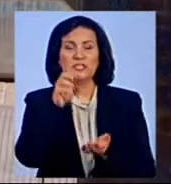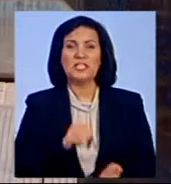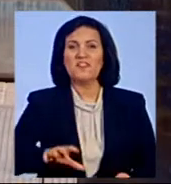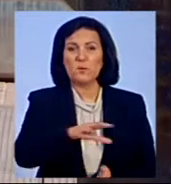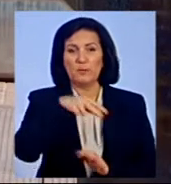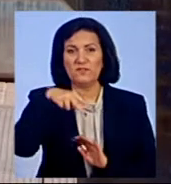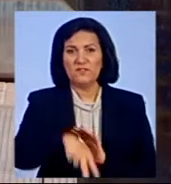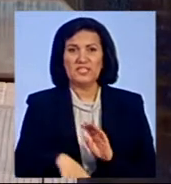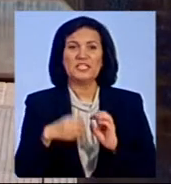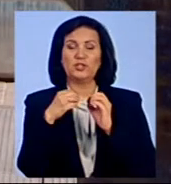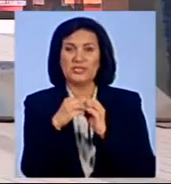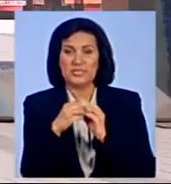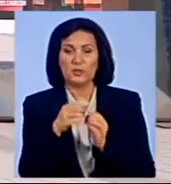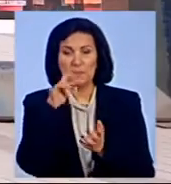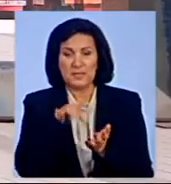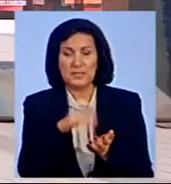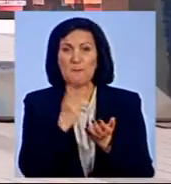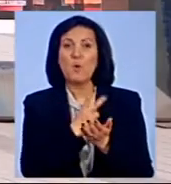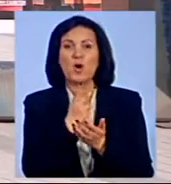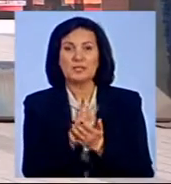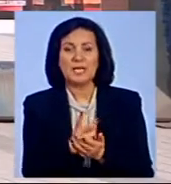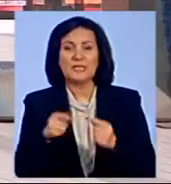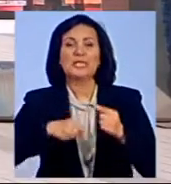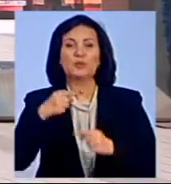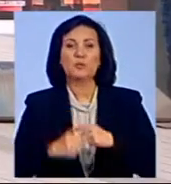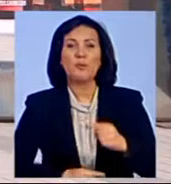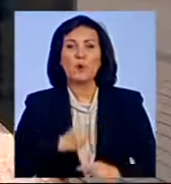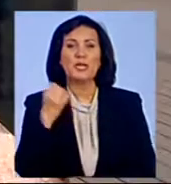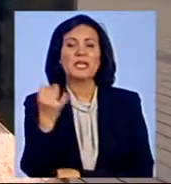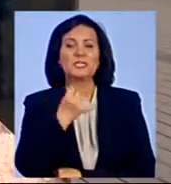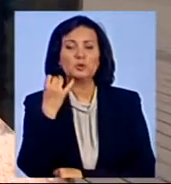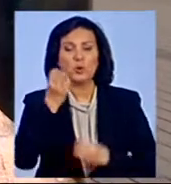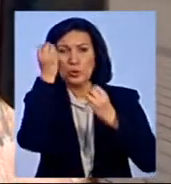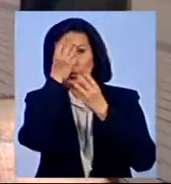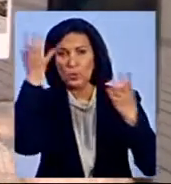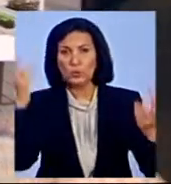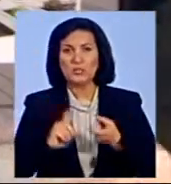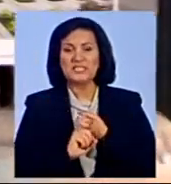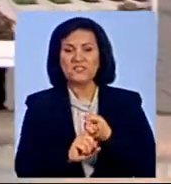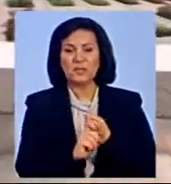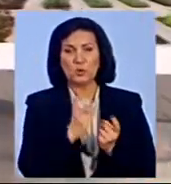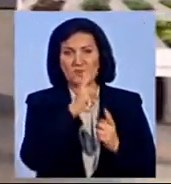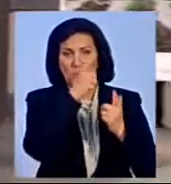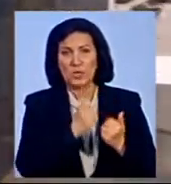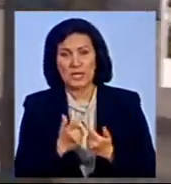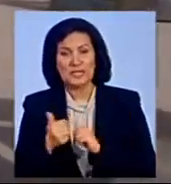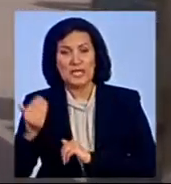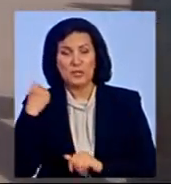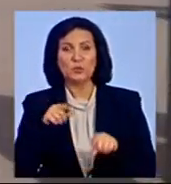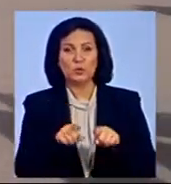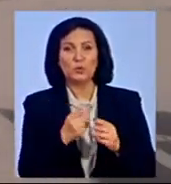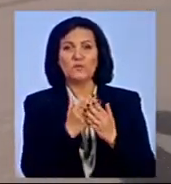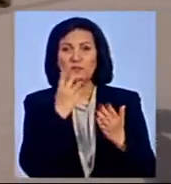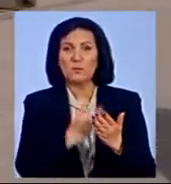в 2010-му. Мета заходу – показати наступним поколінням історичний та культурний зв'язок двох країн. Раніше цю ж